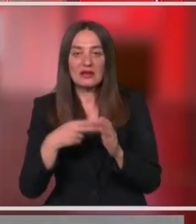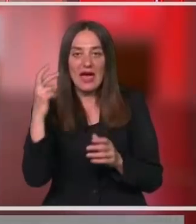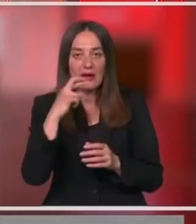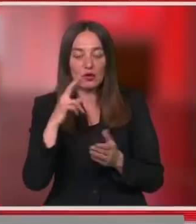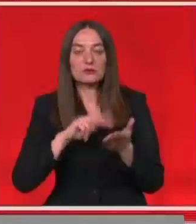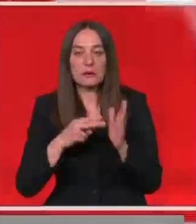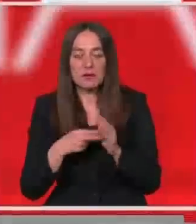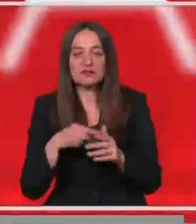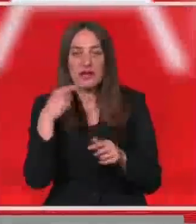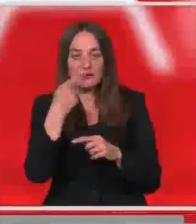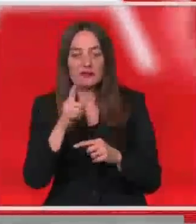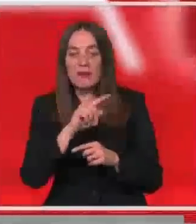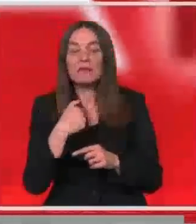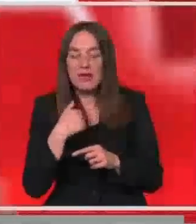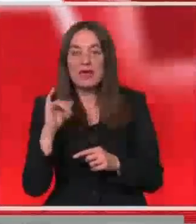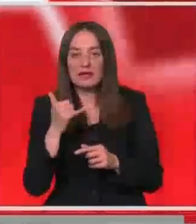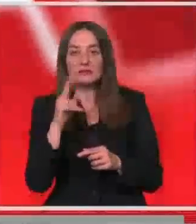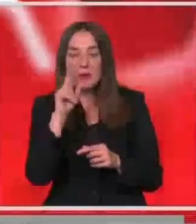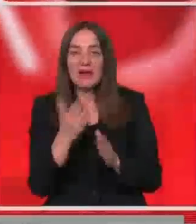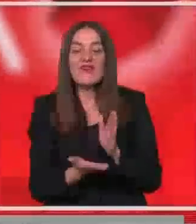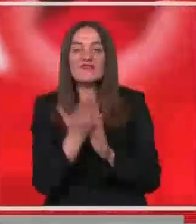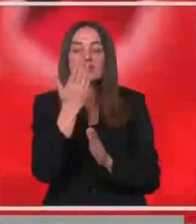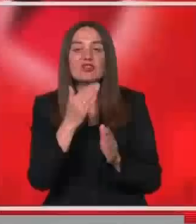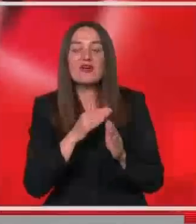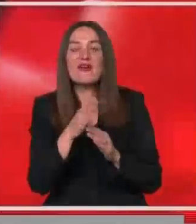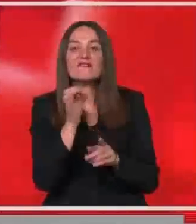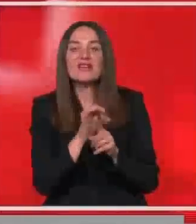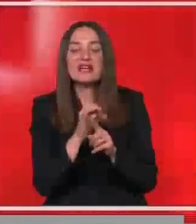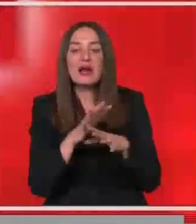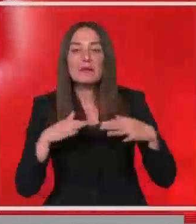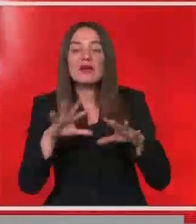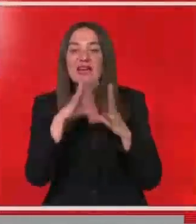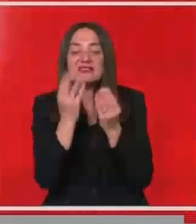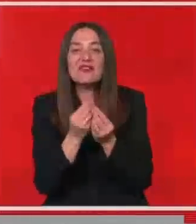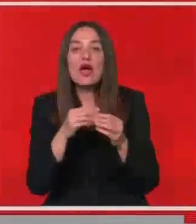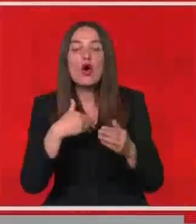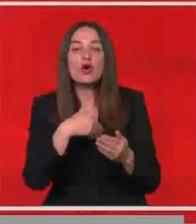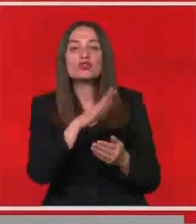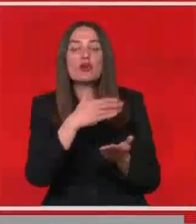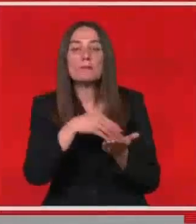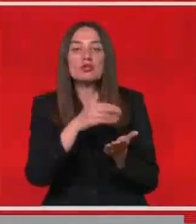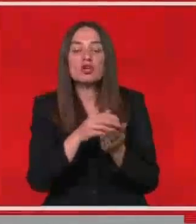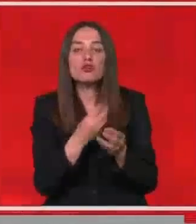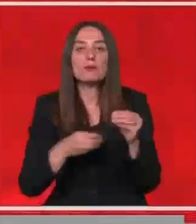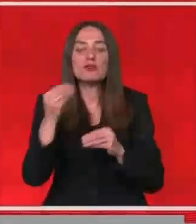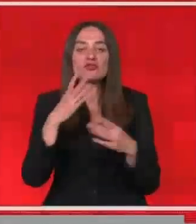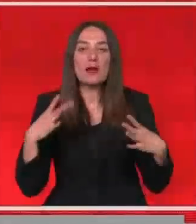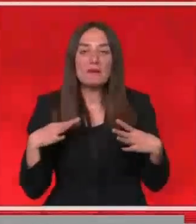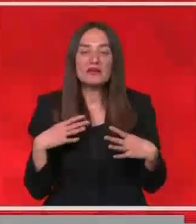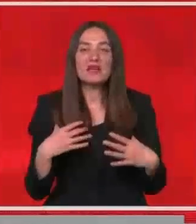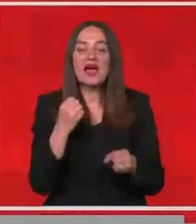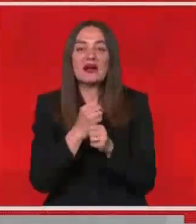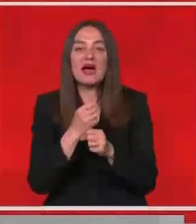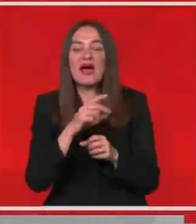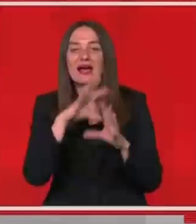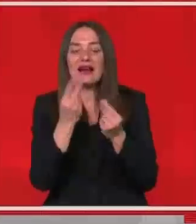ekonomska politika tada. Dakle, mi jesmo imali tada veći fiskalni prostor kao zemlja, ali sve otišlo u potrošnju kroz povećane penzije, kroz razna